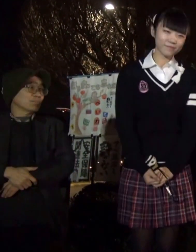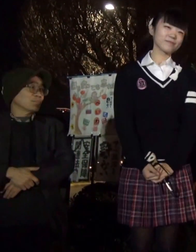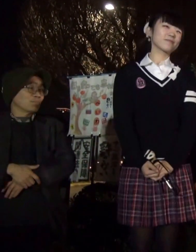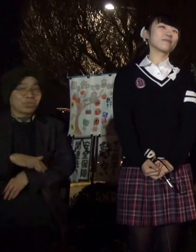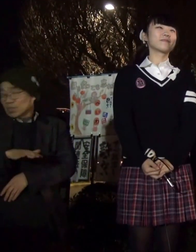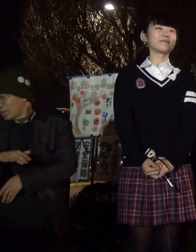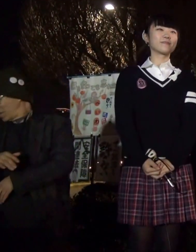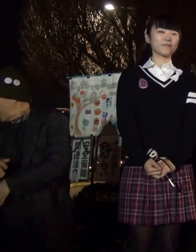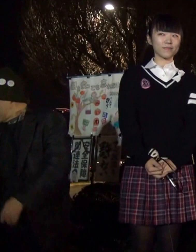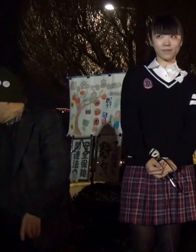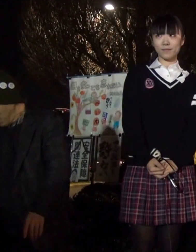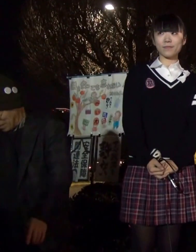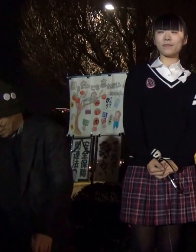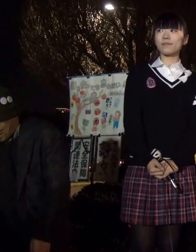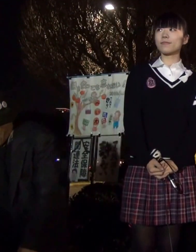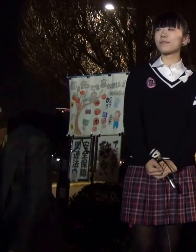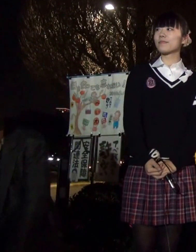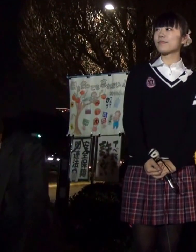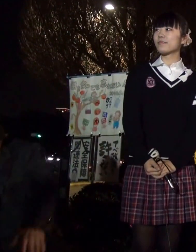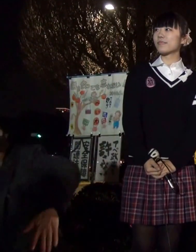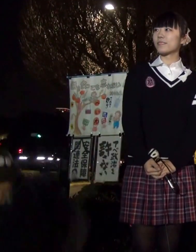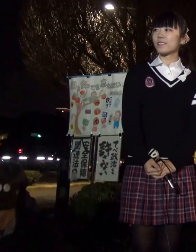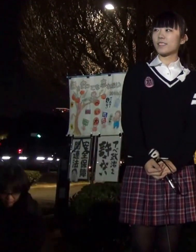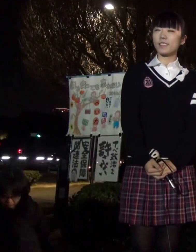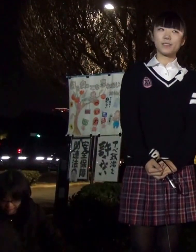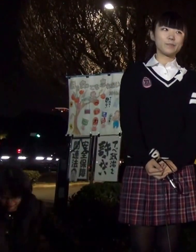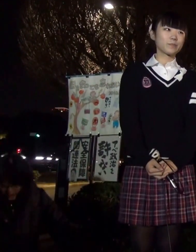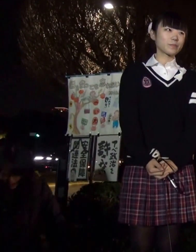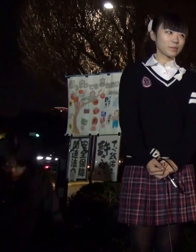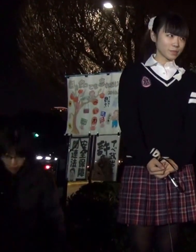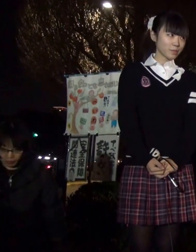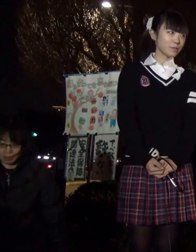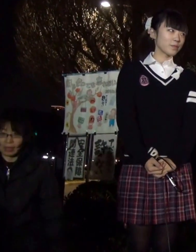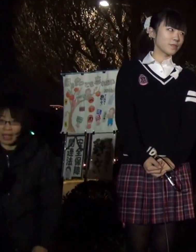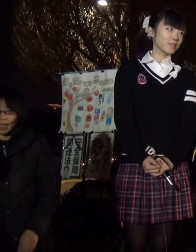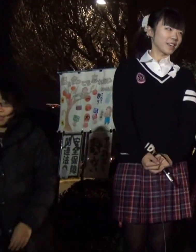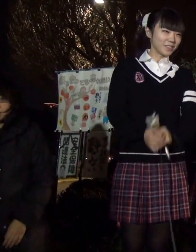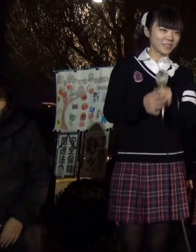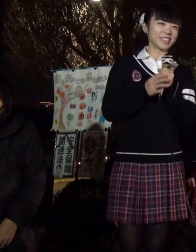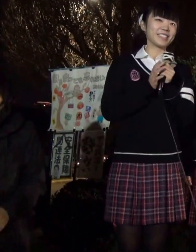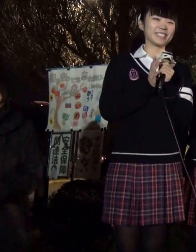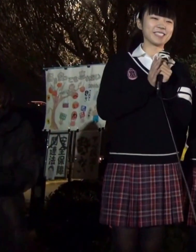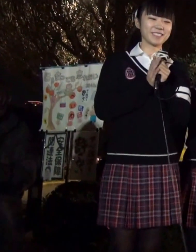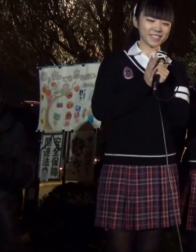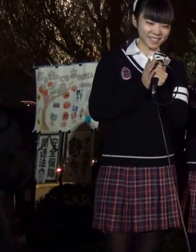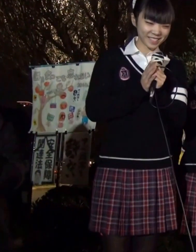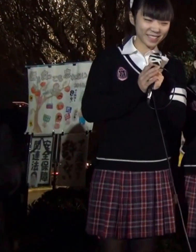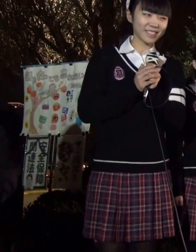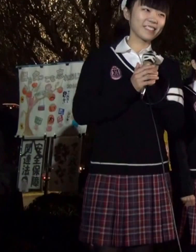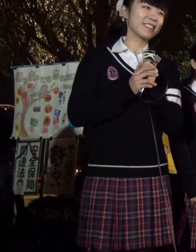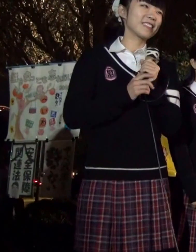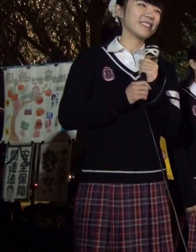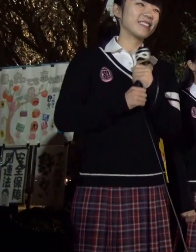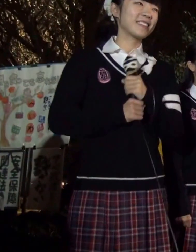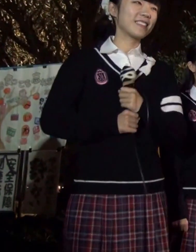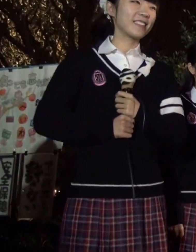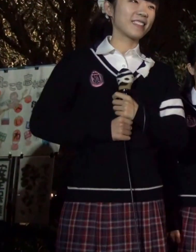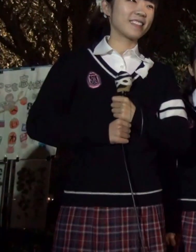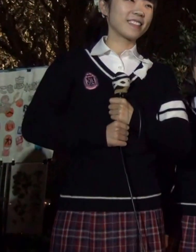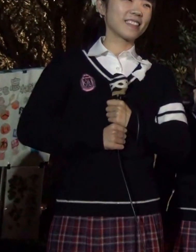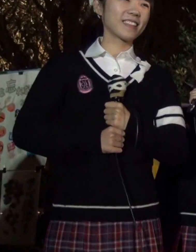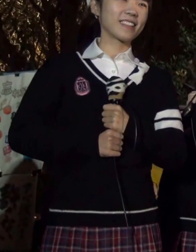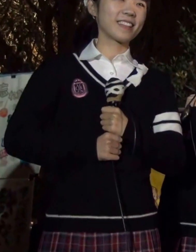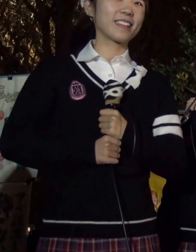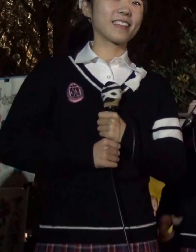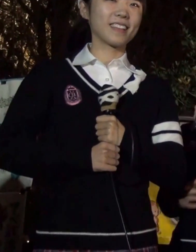皆さんもね、先ほど覚えていただいて本当にちょっとの時間だったんですけれども完璧です。またどこかでお会いした時に一緒に